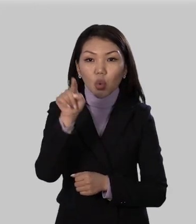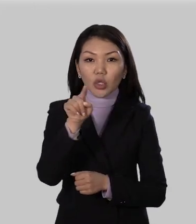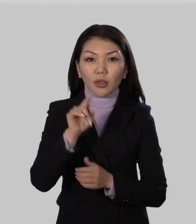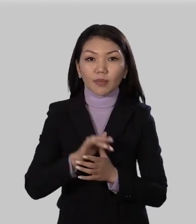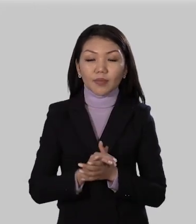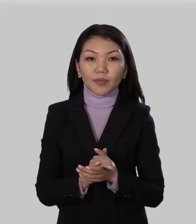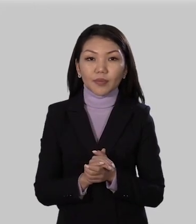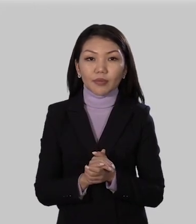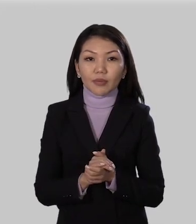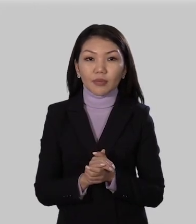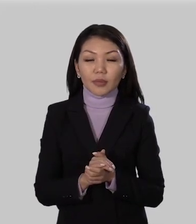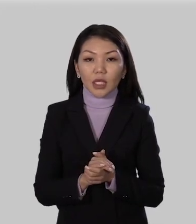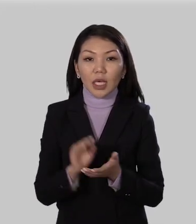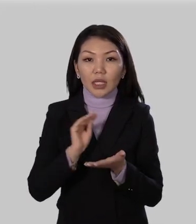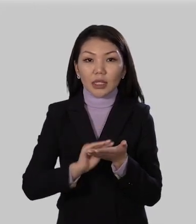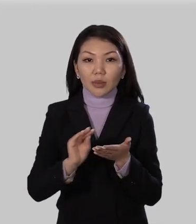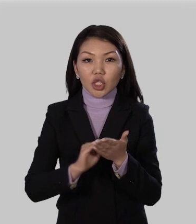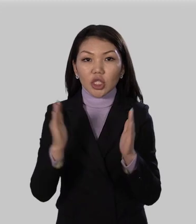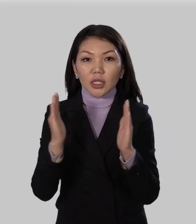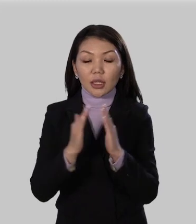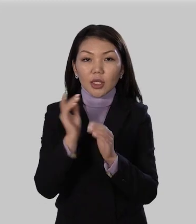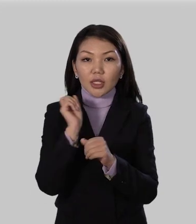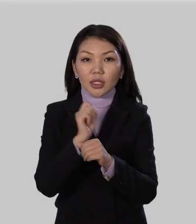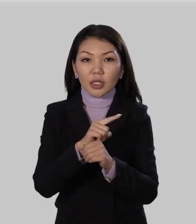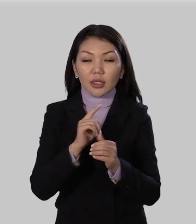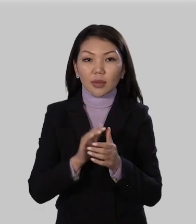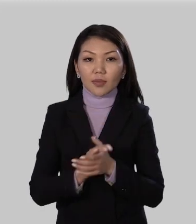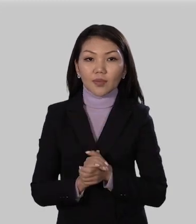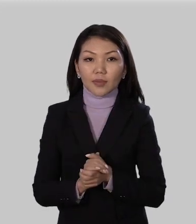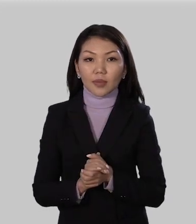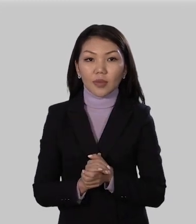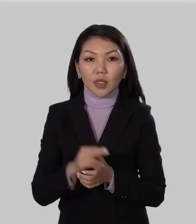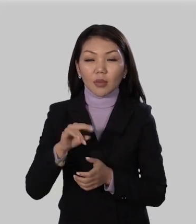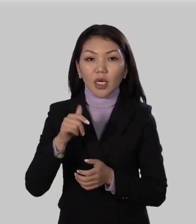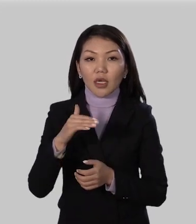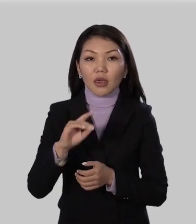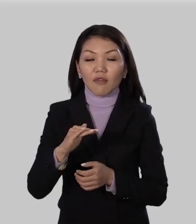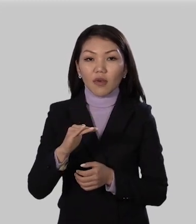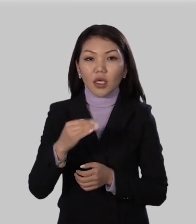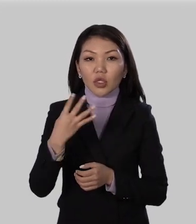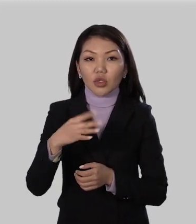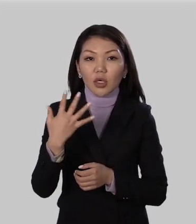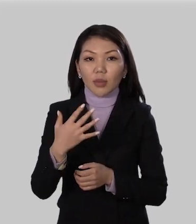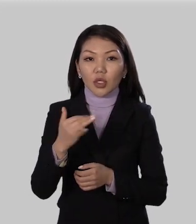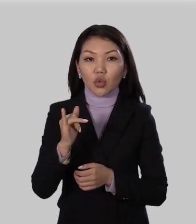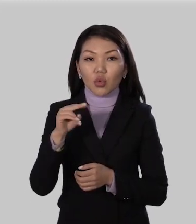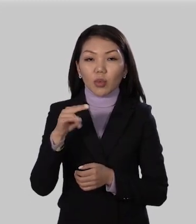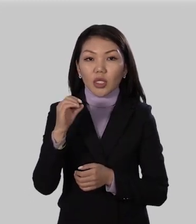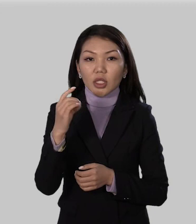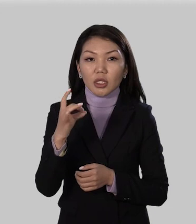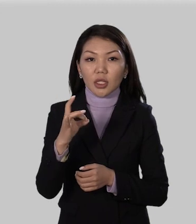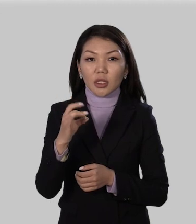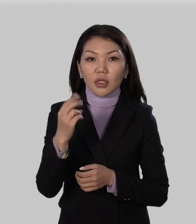Запишите домашнее задание. Параграф 45,